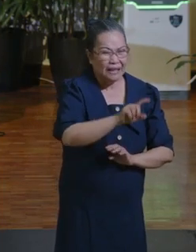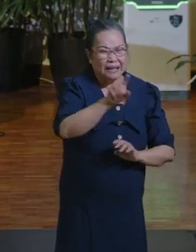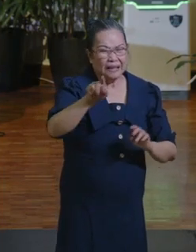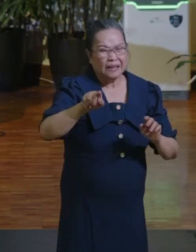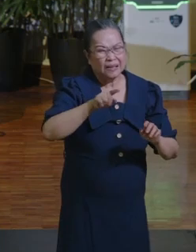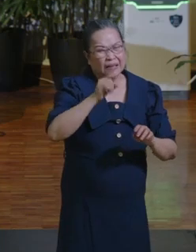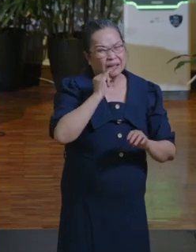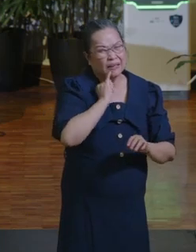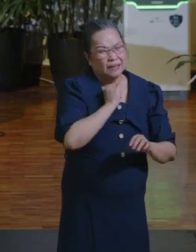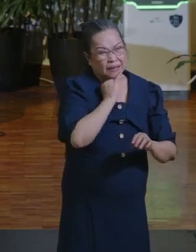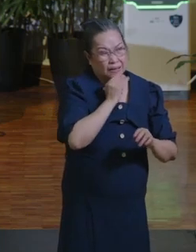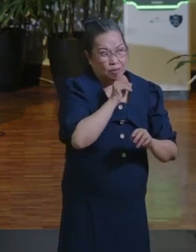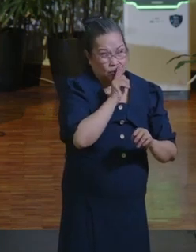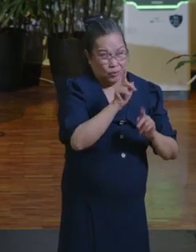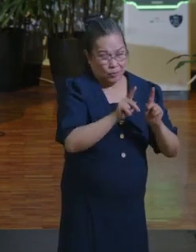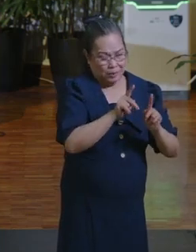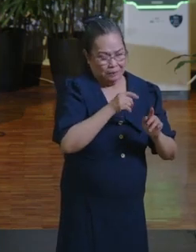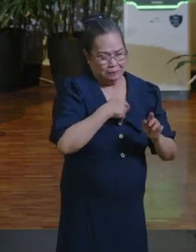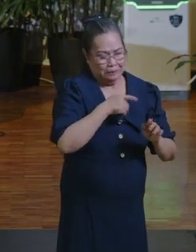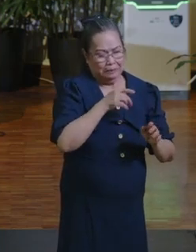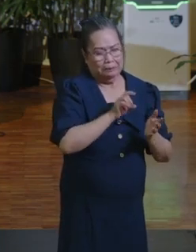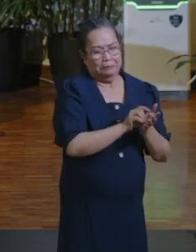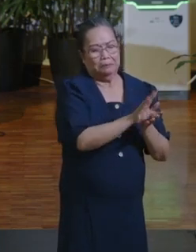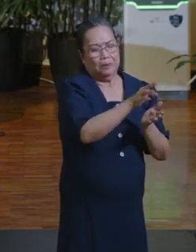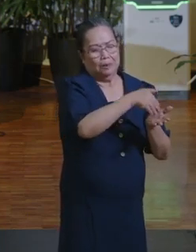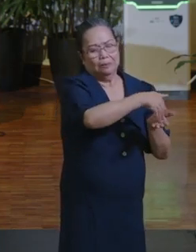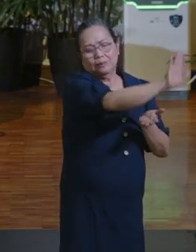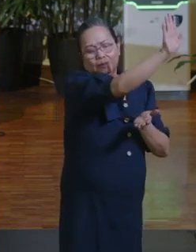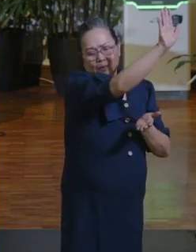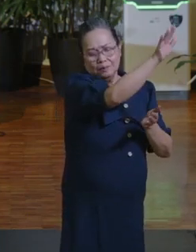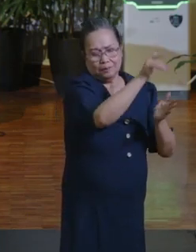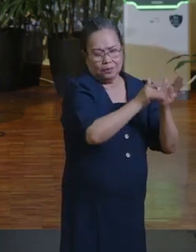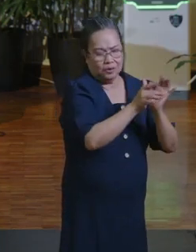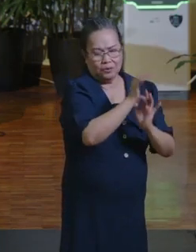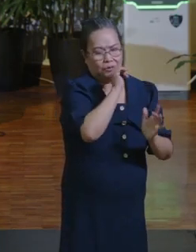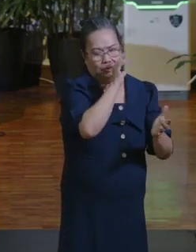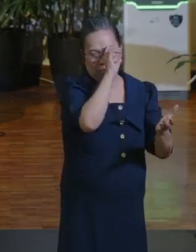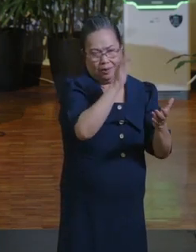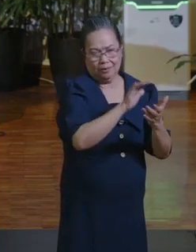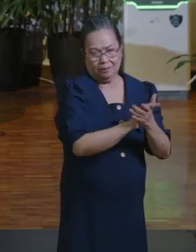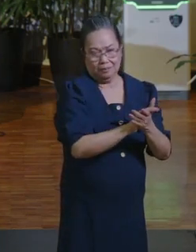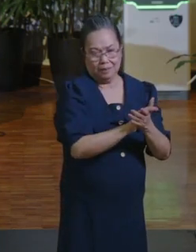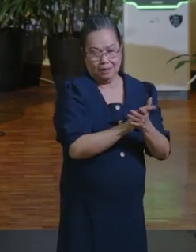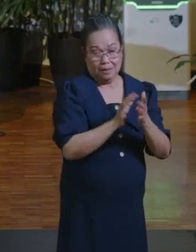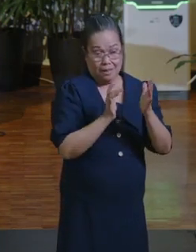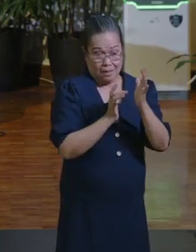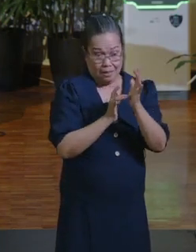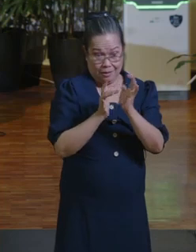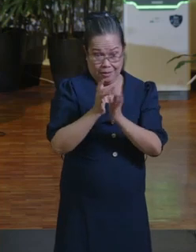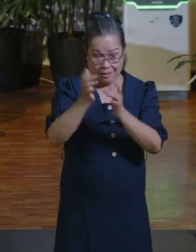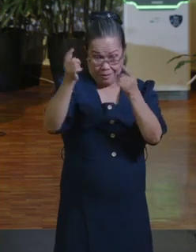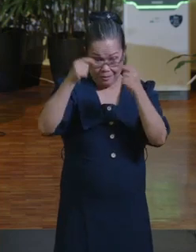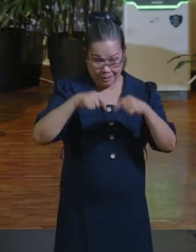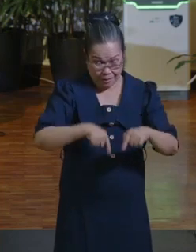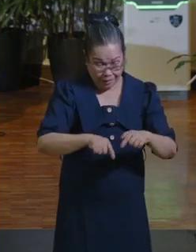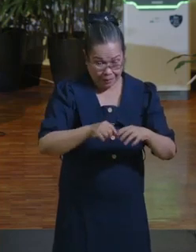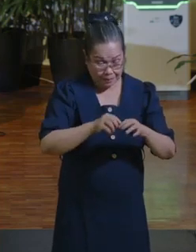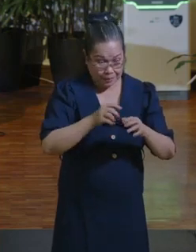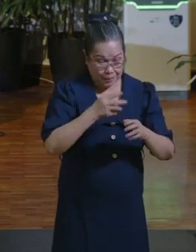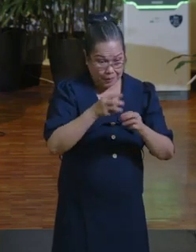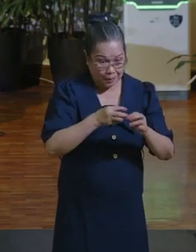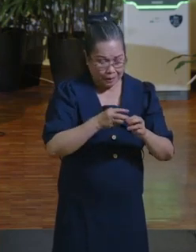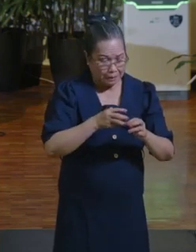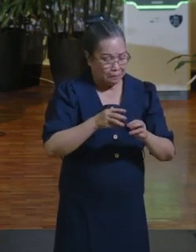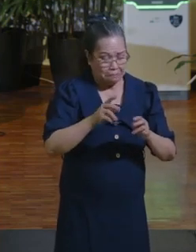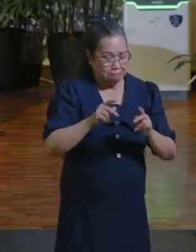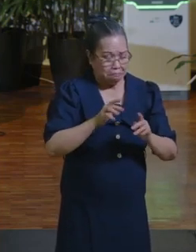mga kababayan. So sabi sa John 1:11, He came to His own, but His own